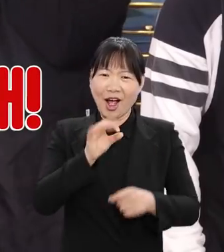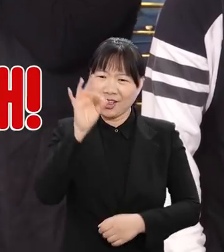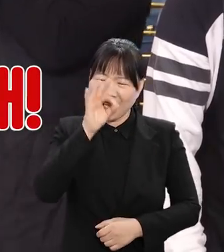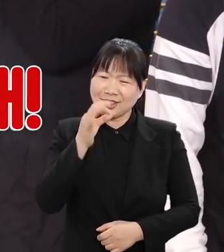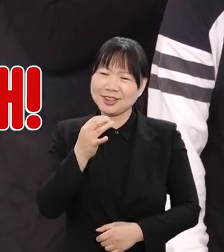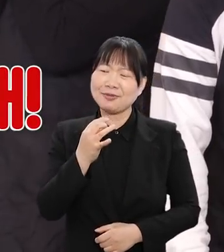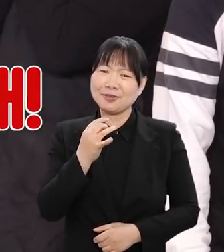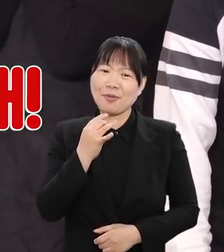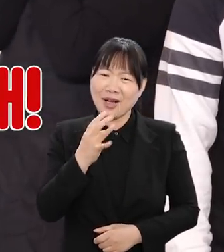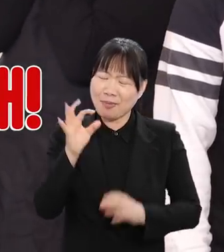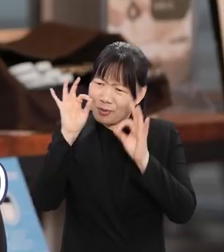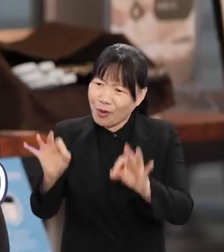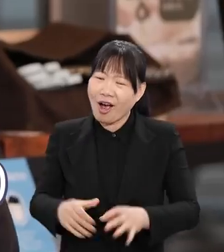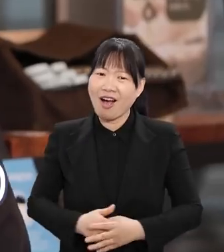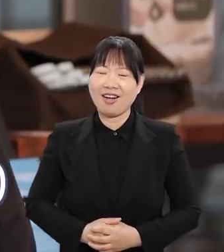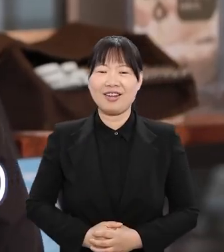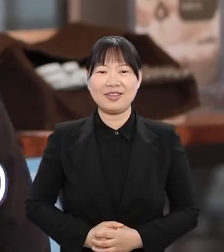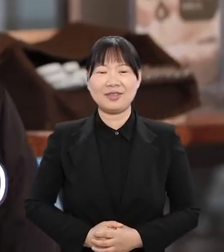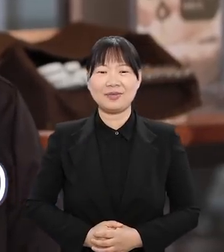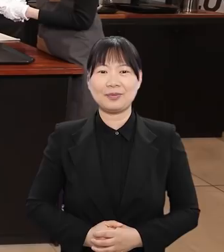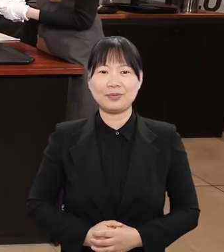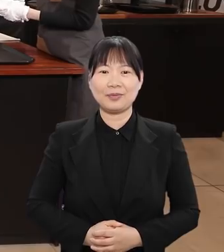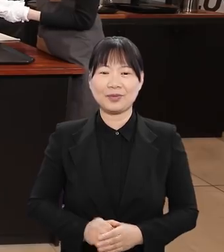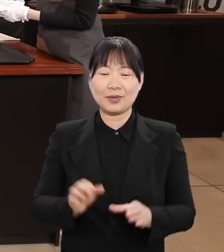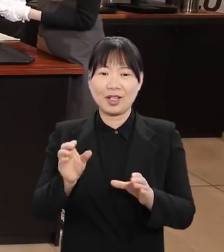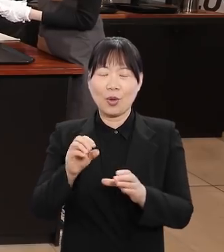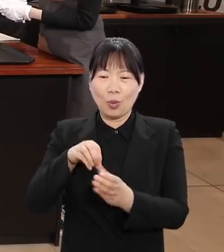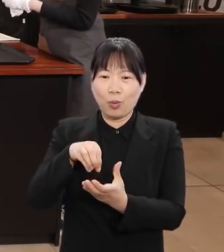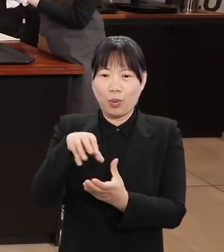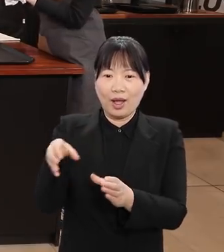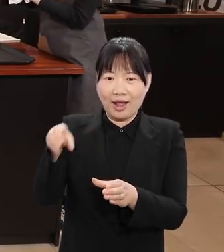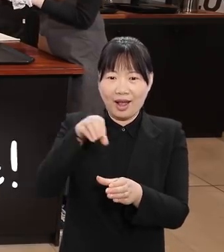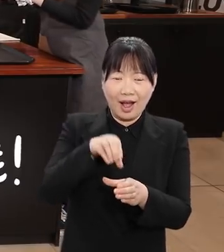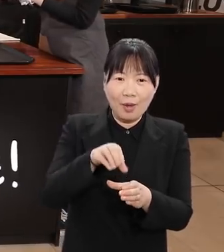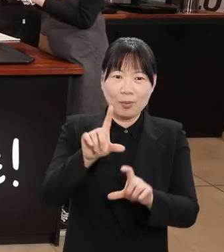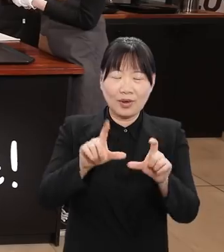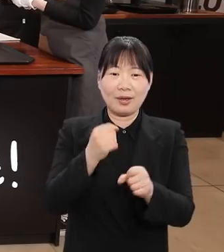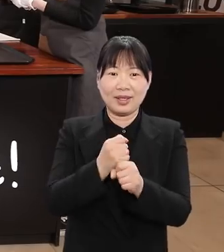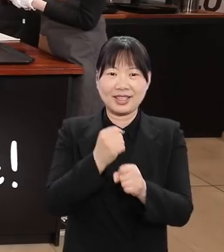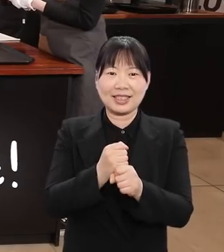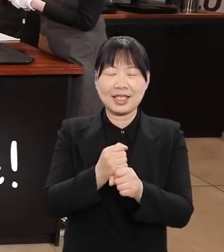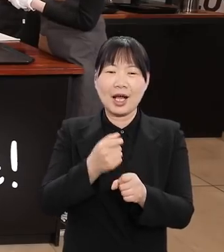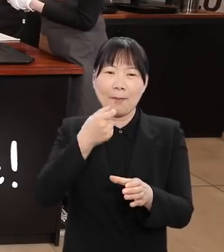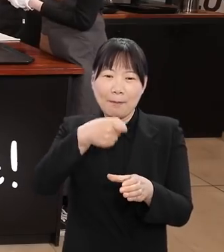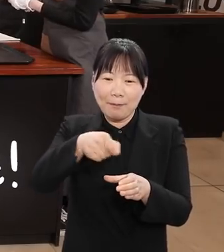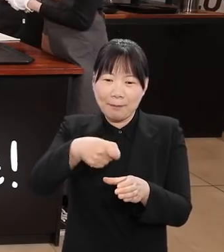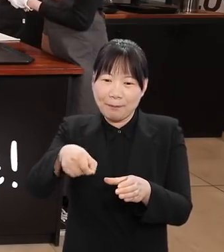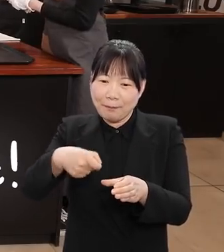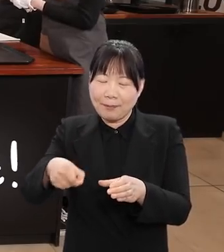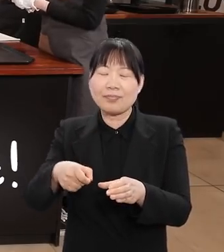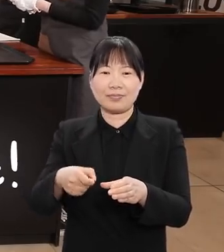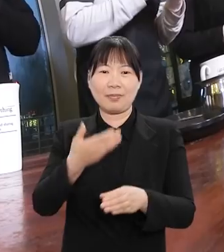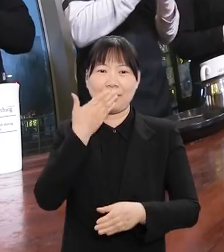고양이예요. 야, 너 다 그렇게 돼지로 보지 마. 거품을 떠서 모양을 잡고 챈으로